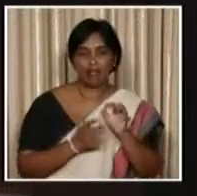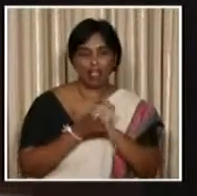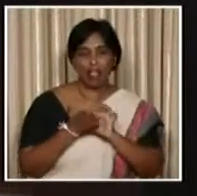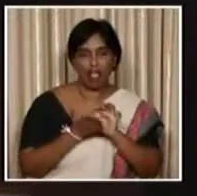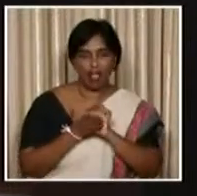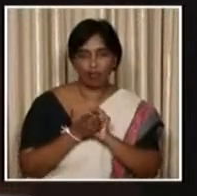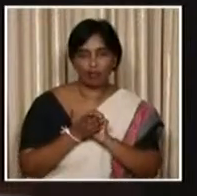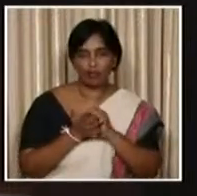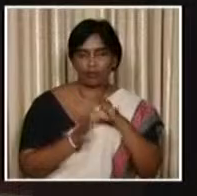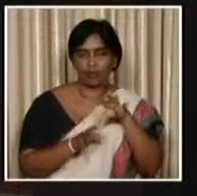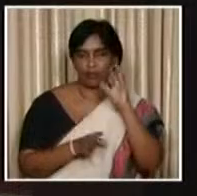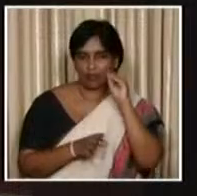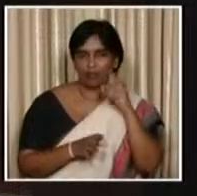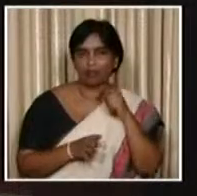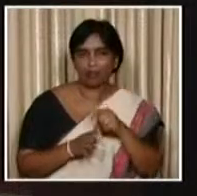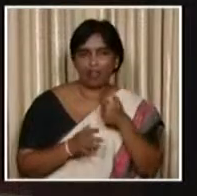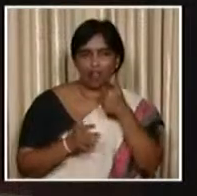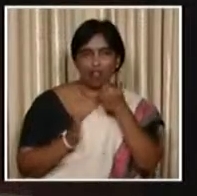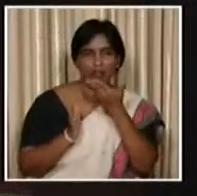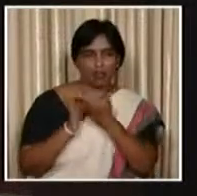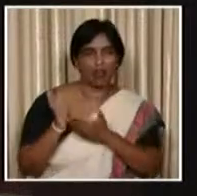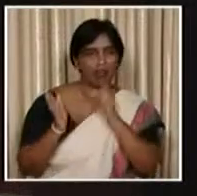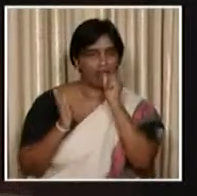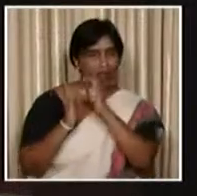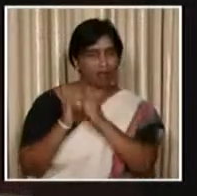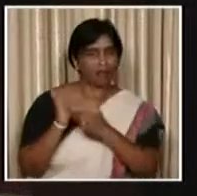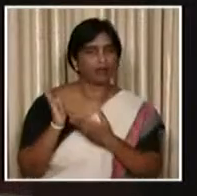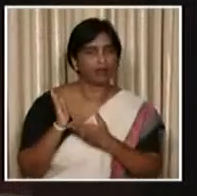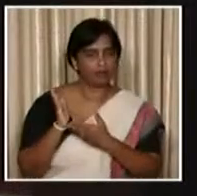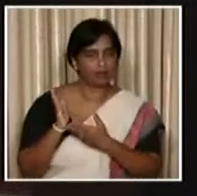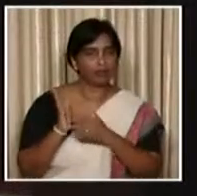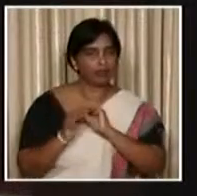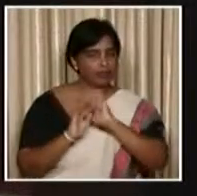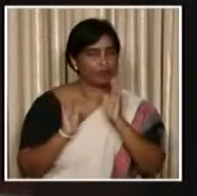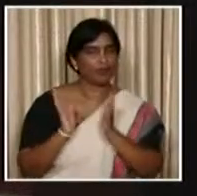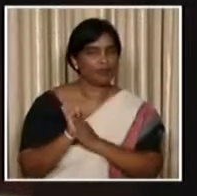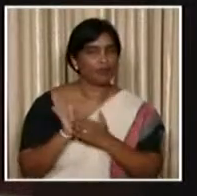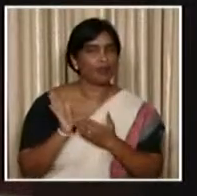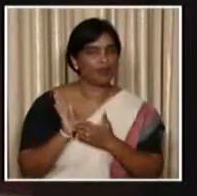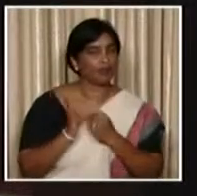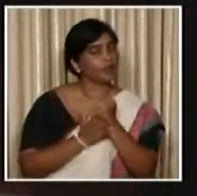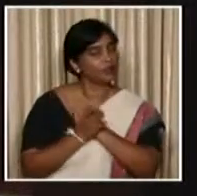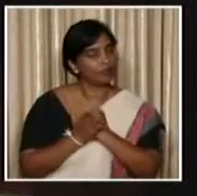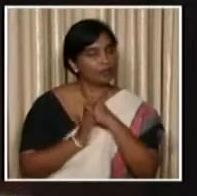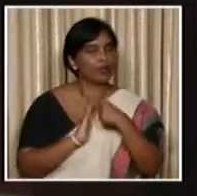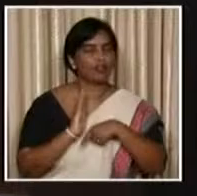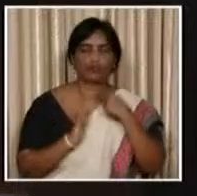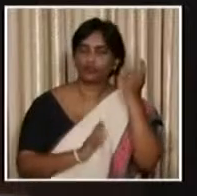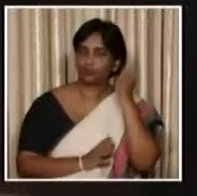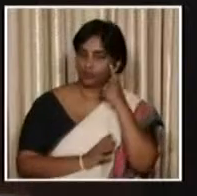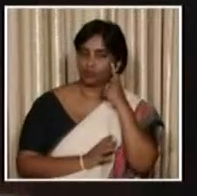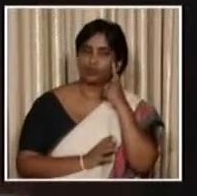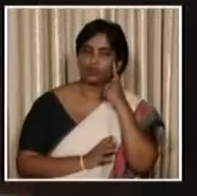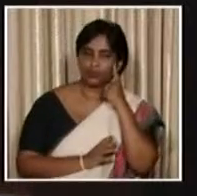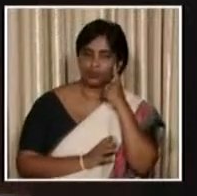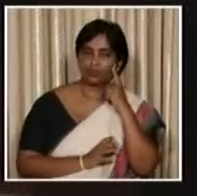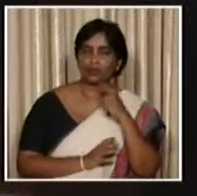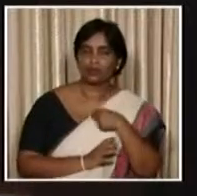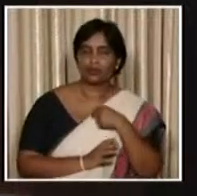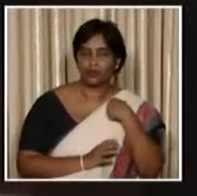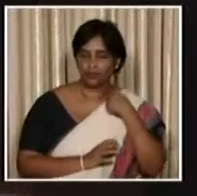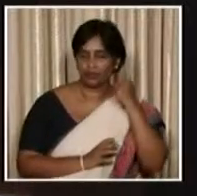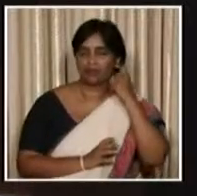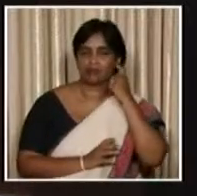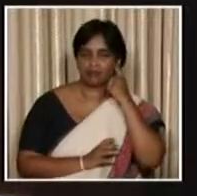කියවන්න හැකියාවක් නැද්ද කියලා. මේ හොඳට තියෙනවා නංගහලා, ඔක්කොම විස්තරේ තියෙනවා, මුළු රටම දන්නවා තීන්දුව. ඉතින් මන් දන්නවා